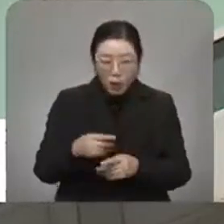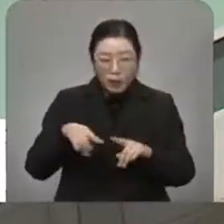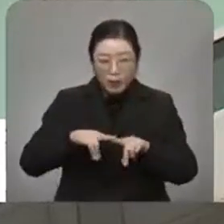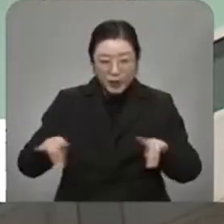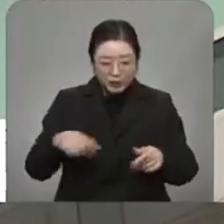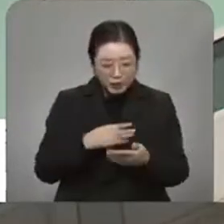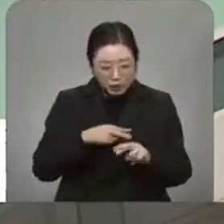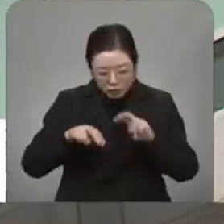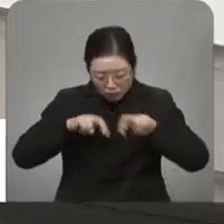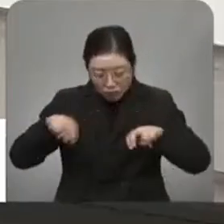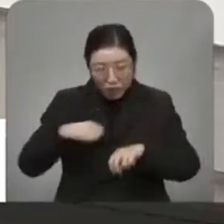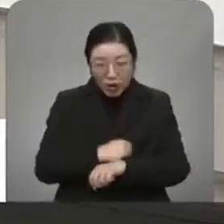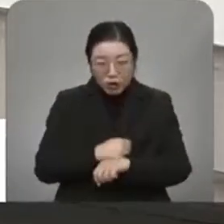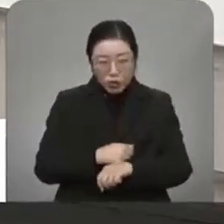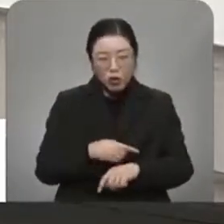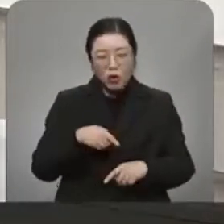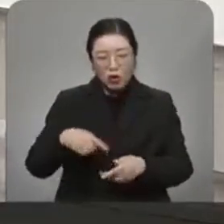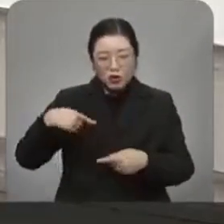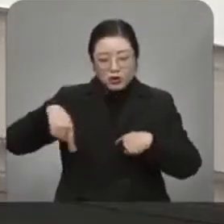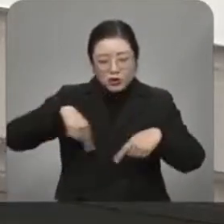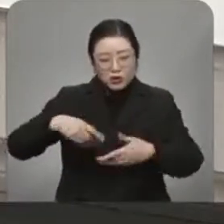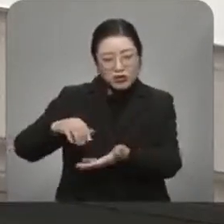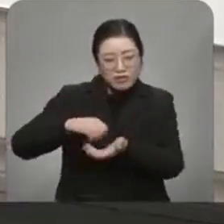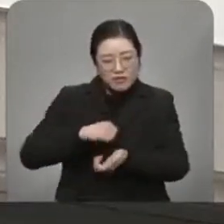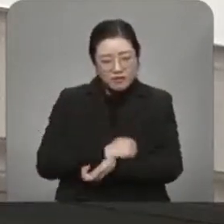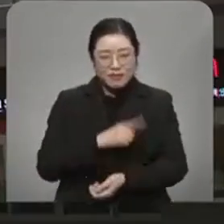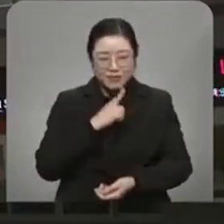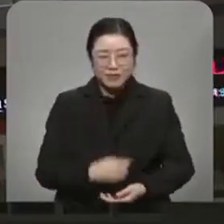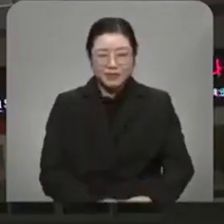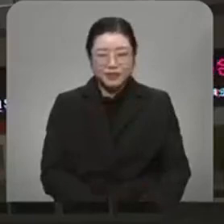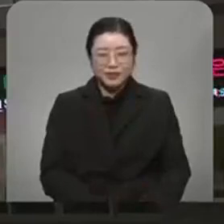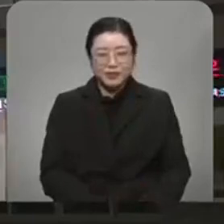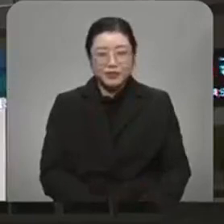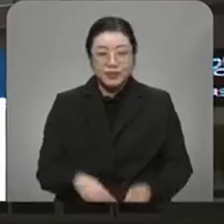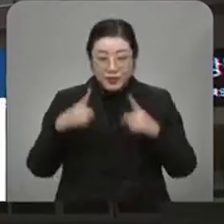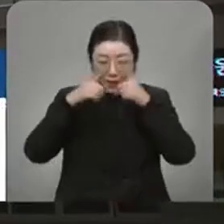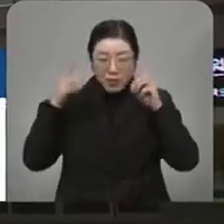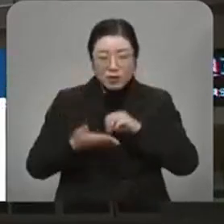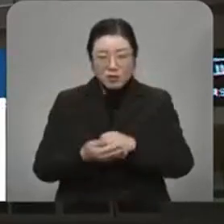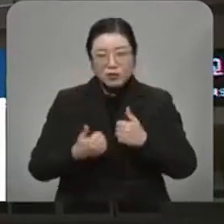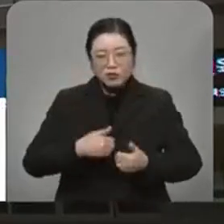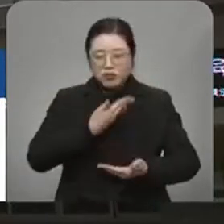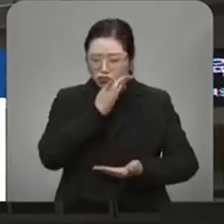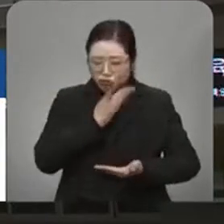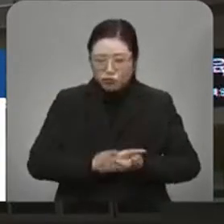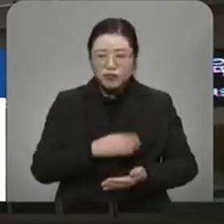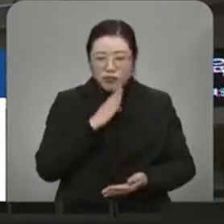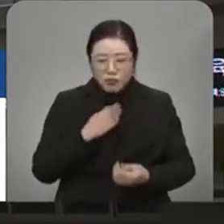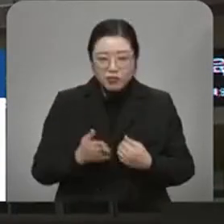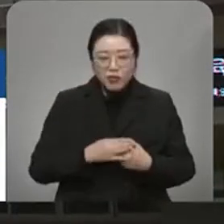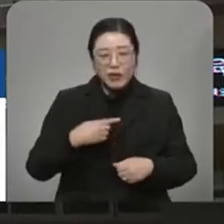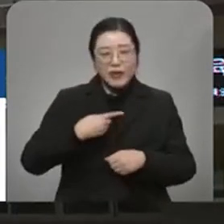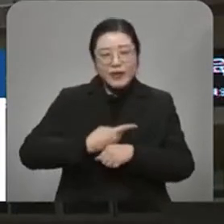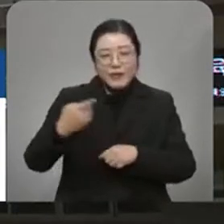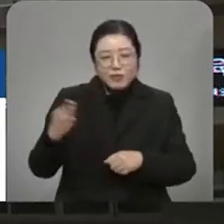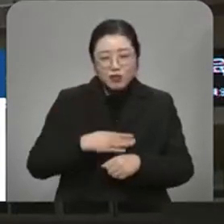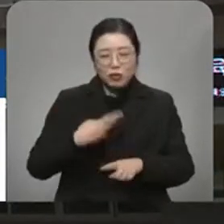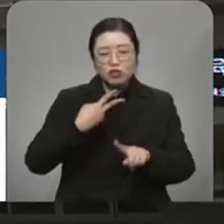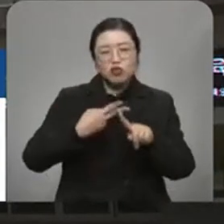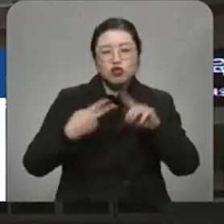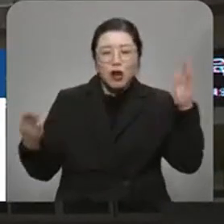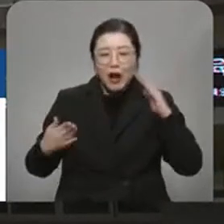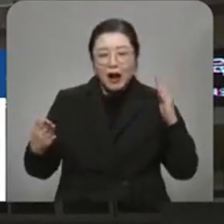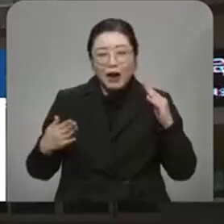학력 신장 교육 정책에 반영할 계획입니다 수능의 중요성이 강조되고 그러기 때문에 저희가 이제 내년부터는